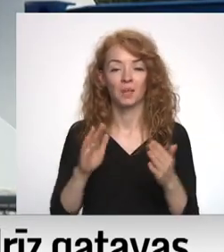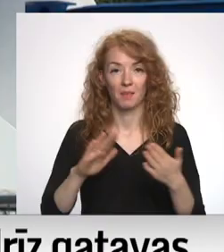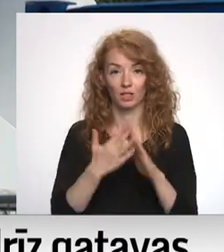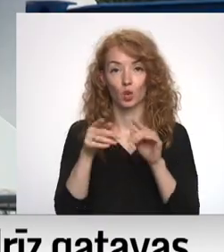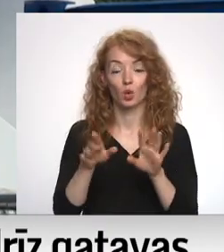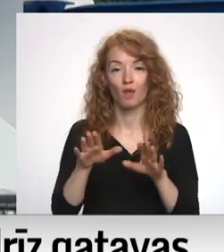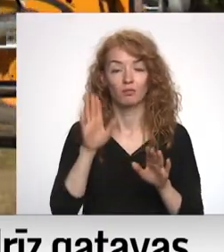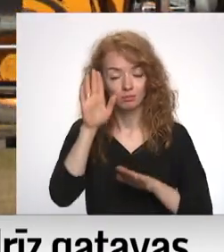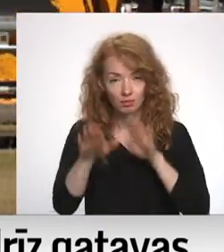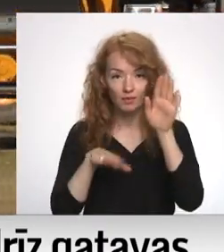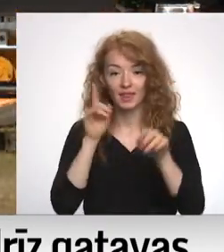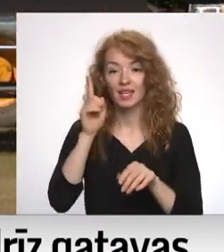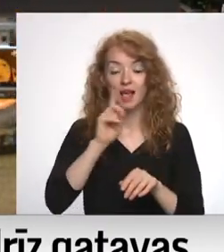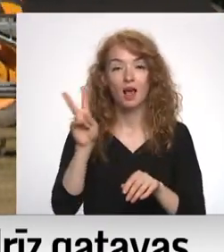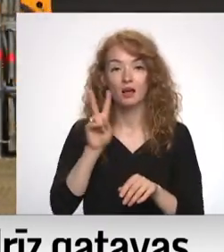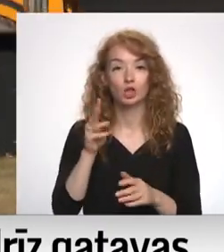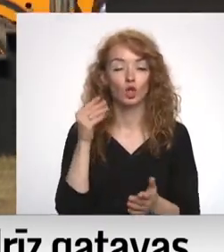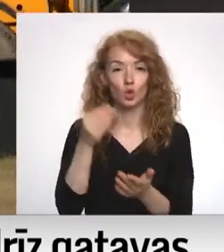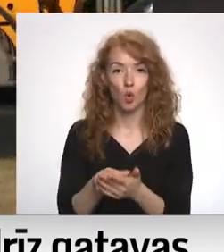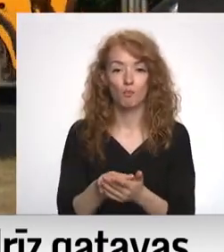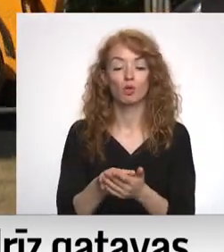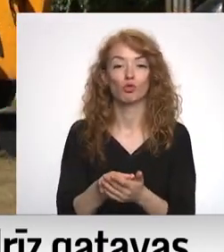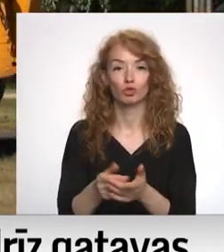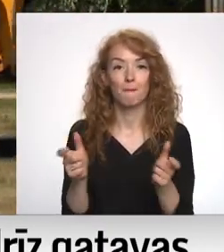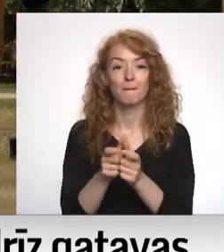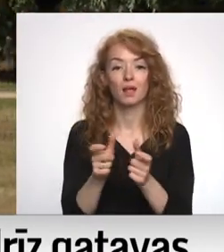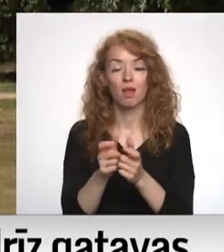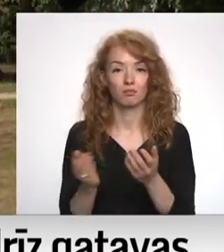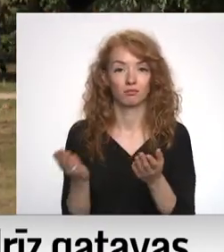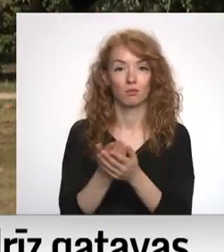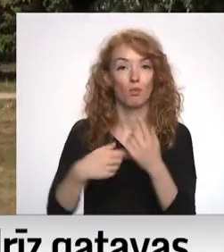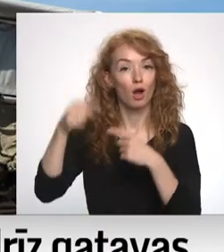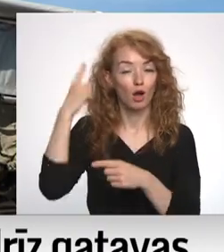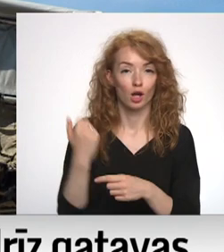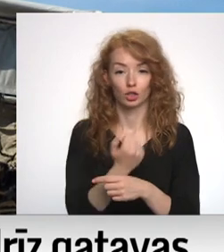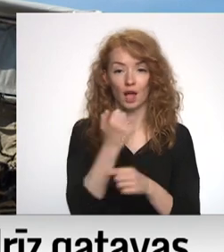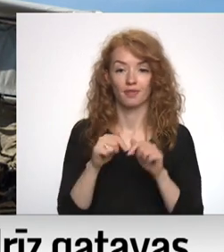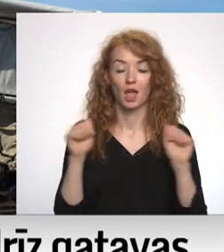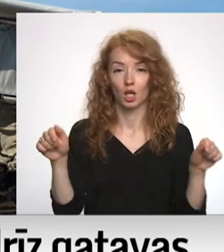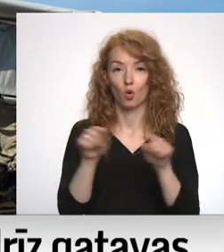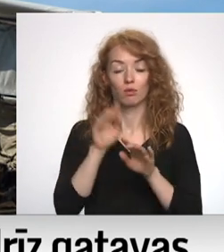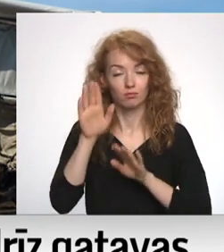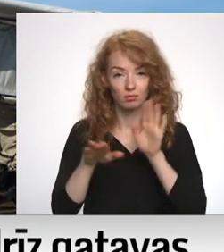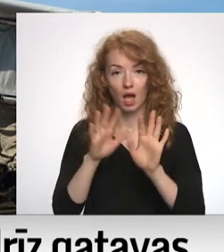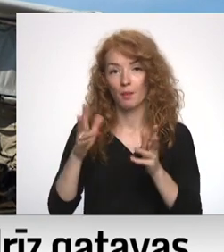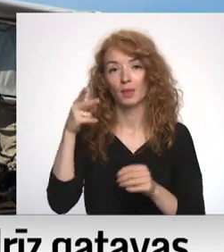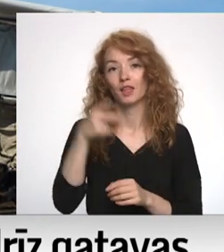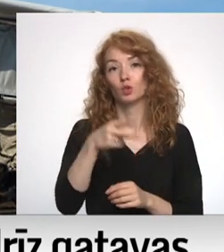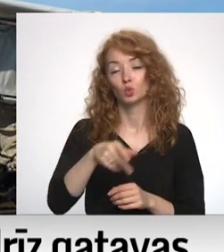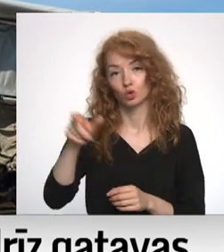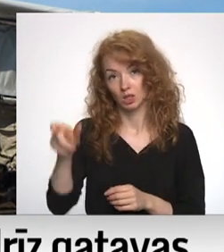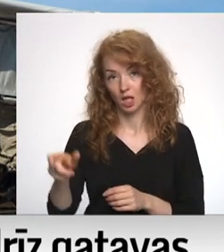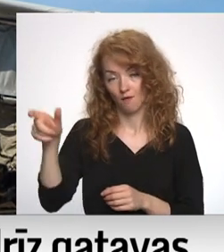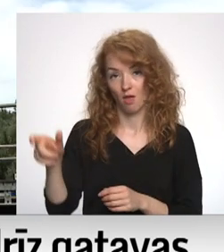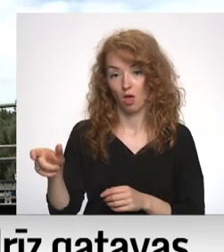tajā varēs nakšņot tikai tie, kuri telšu vietu nopirkuši iegādājoties biļeti pērn. Paredzēts, ka teritorijā nakšņos ne vairāk par 2000